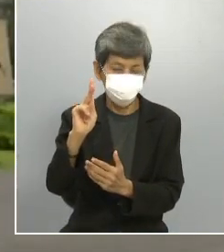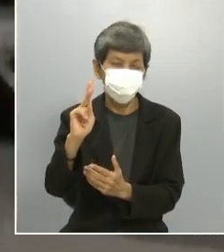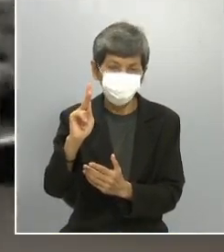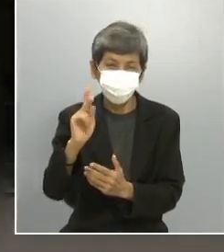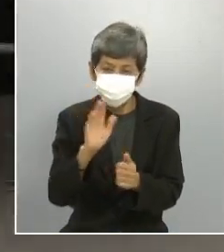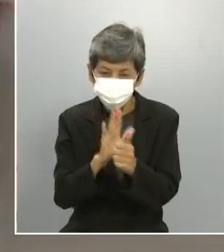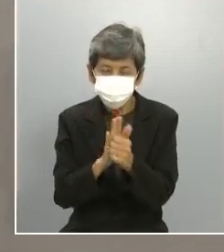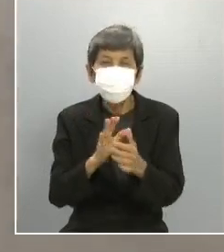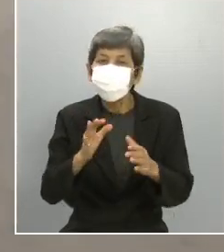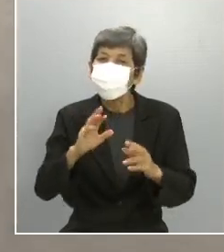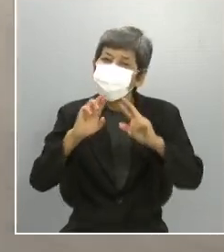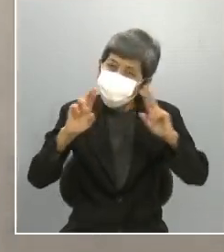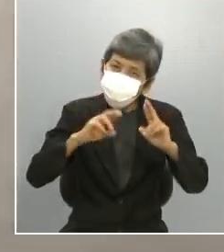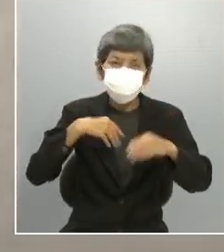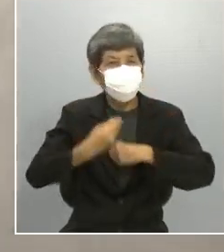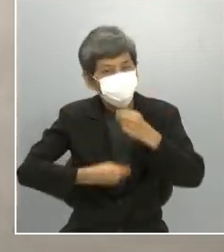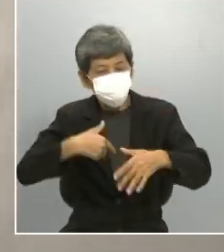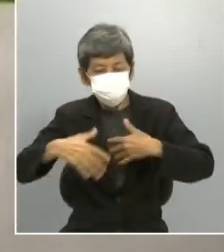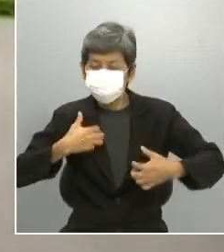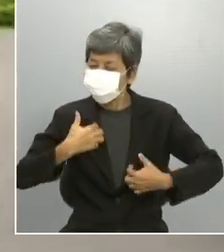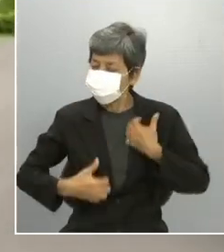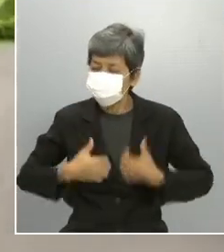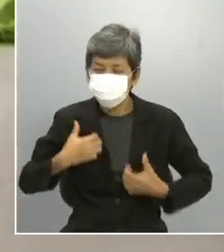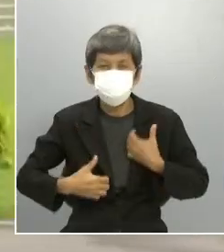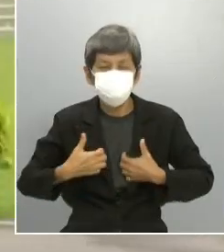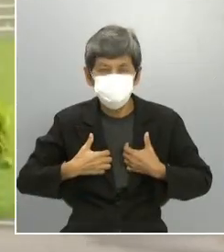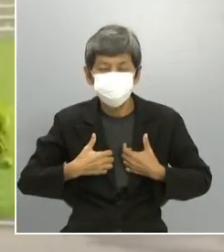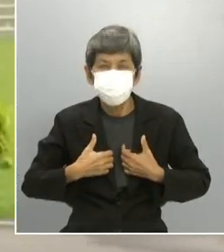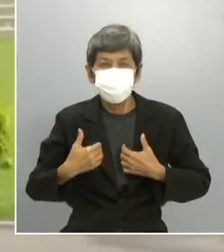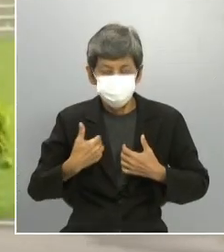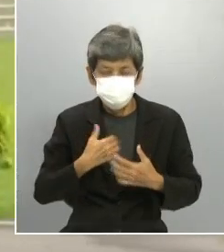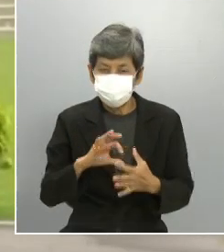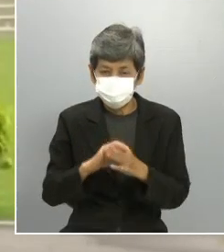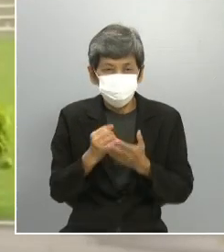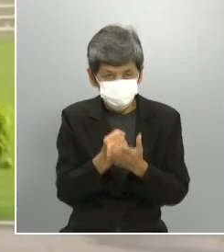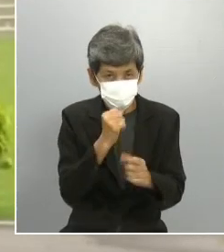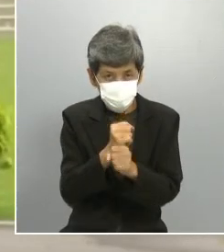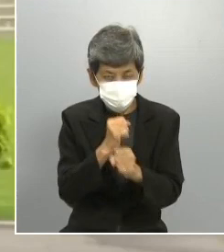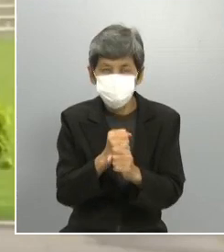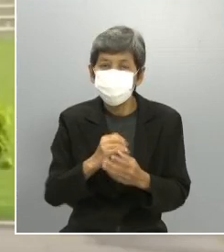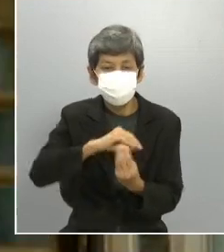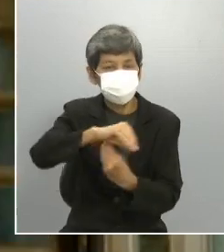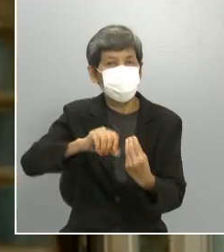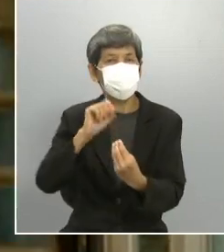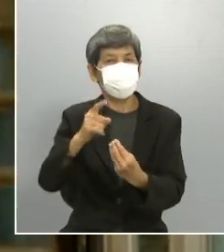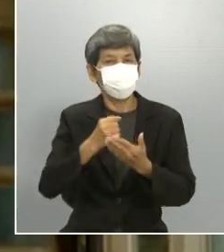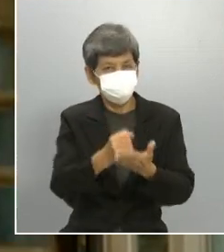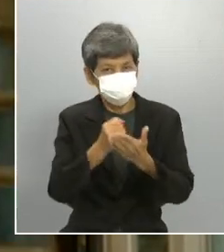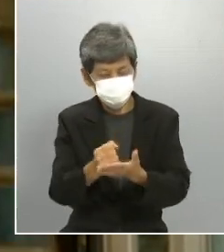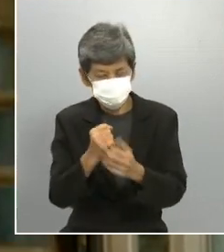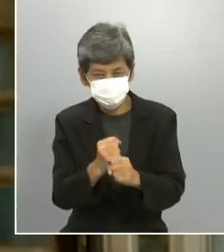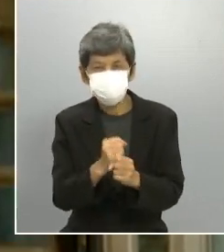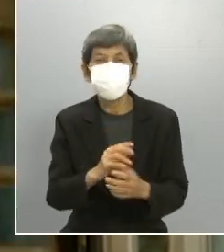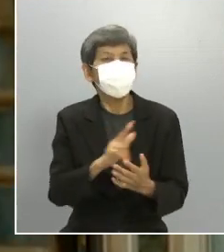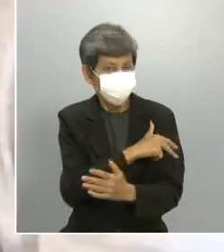เยียวยาผู้ประกอบการประชาชนที่ได้รับความเดือดร้อนรวมถึงใช้ในการฟื้นฟูเศรษฐกิจใช้ทางด้าน